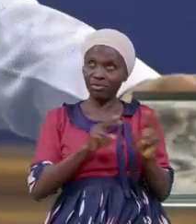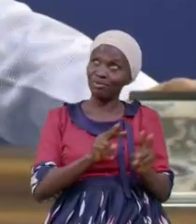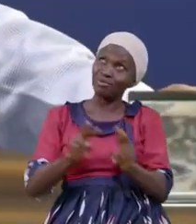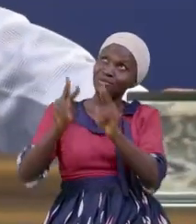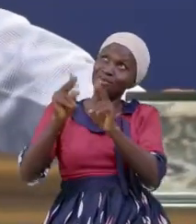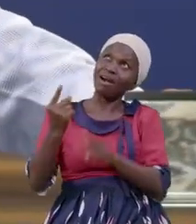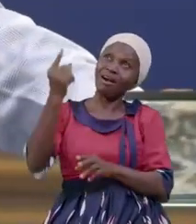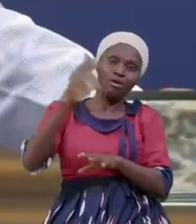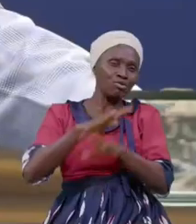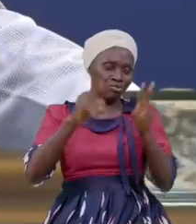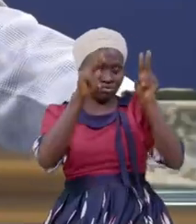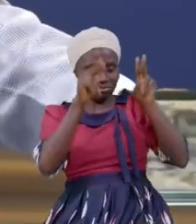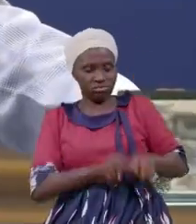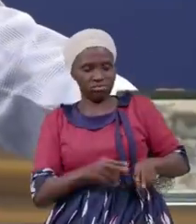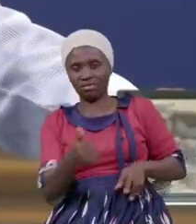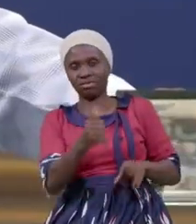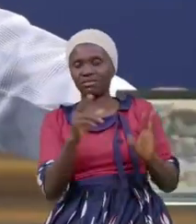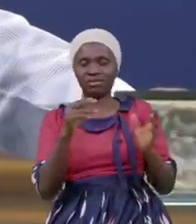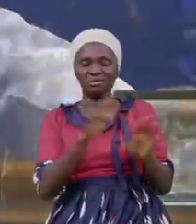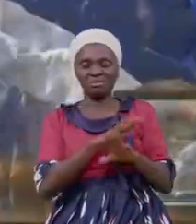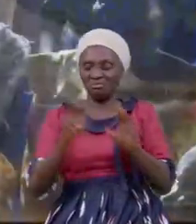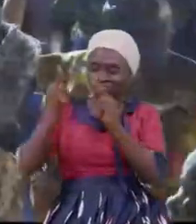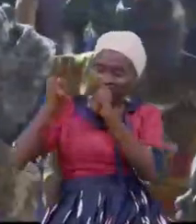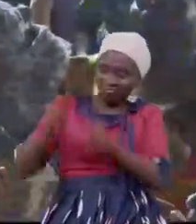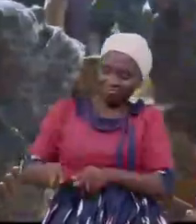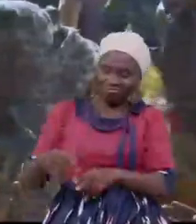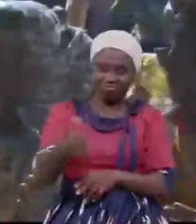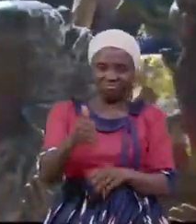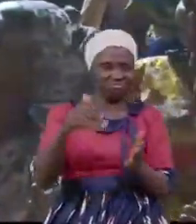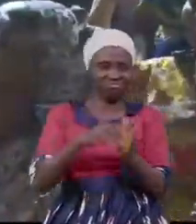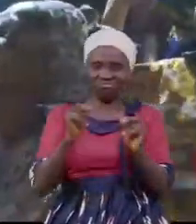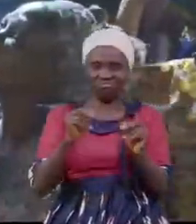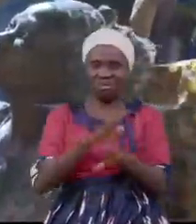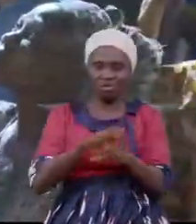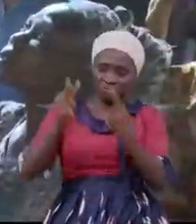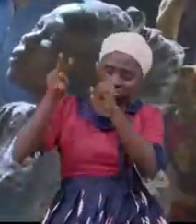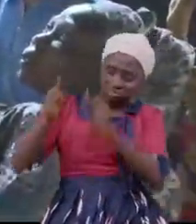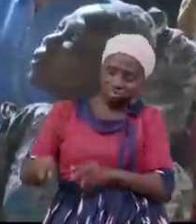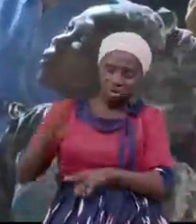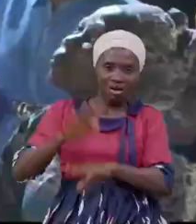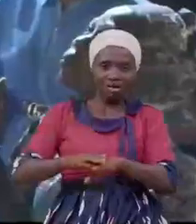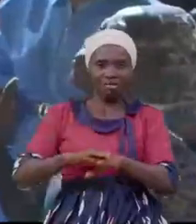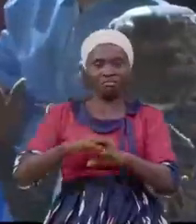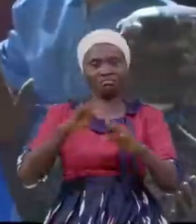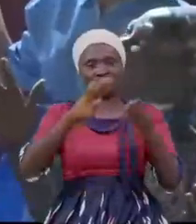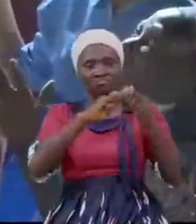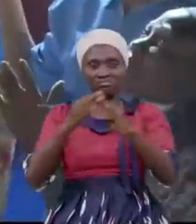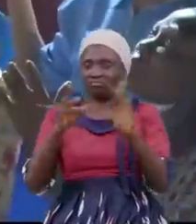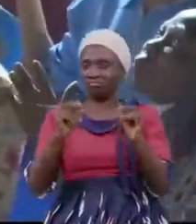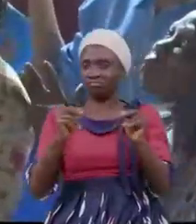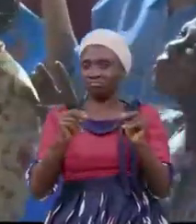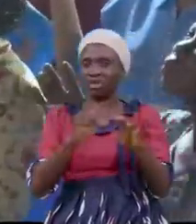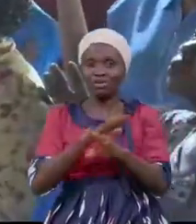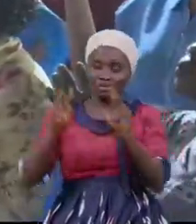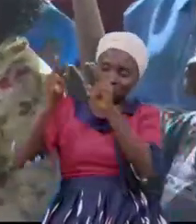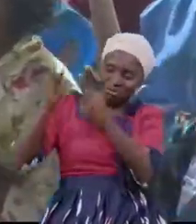ne regardez plus en bas ne vous rabaissez plus assz plus sur ne rabaissez vre communauté ne rabaissez plus rien du tout autour de vous